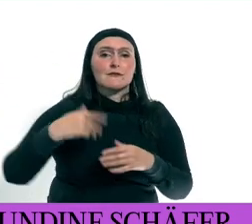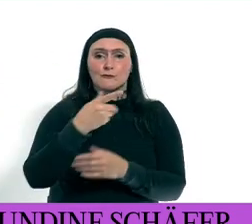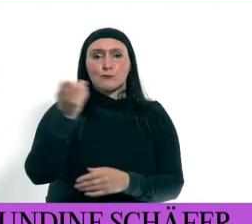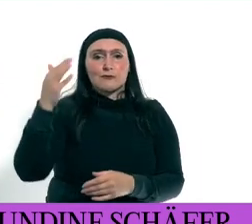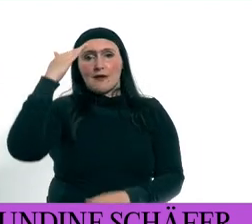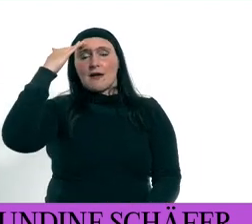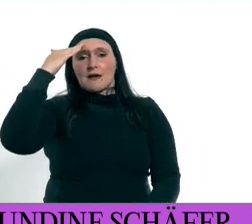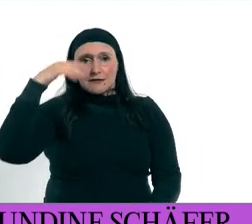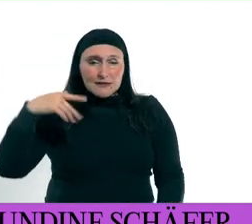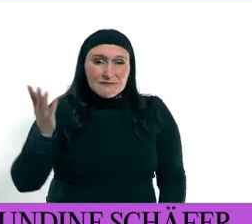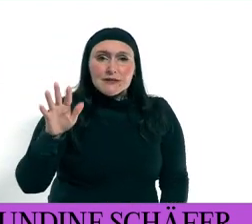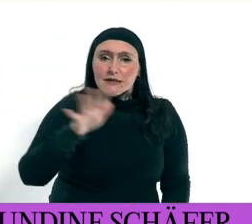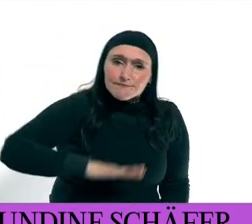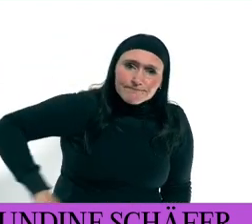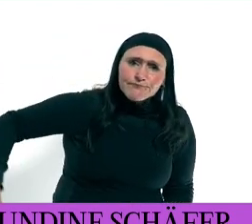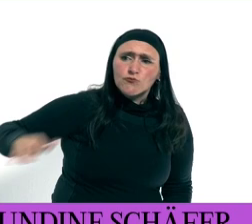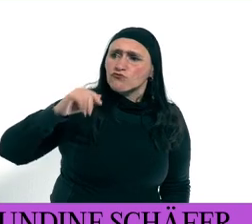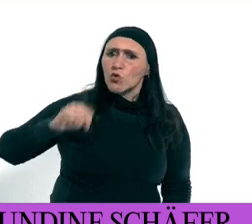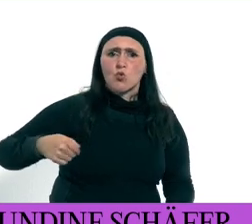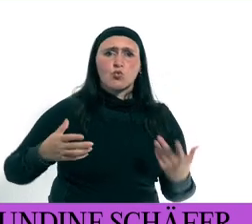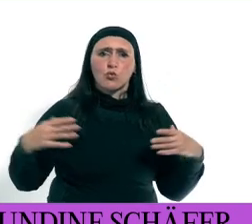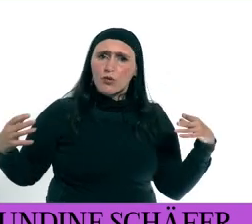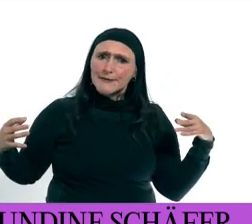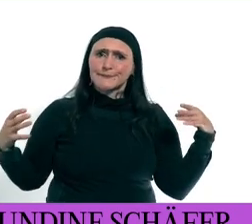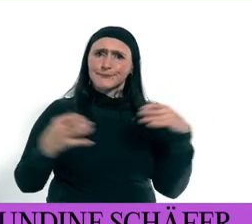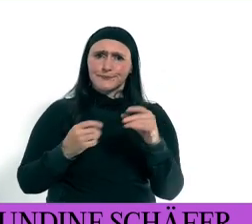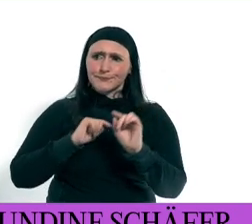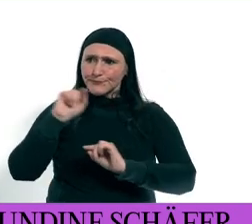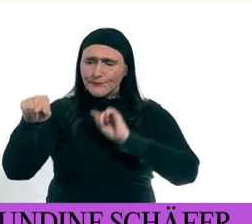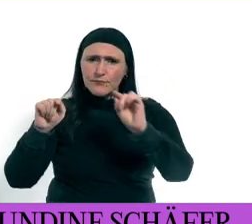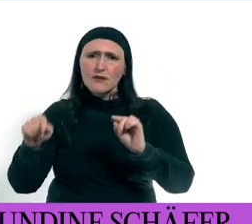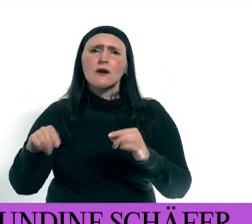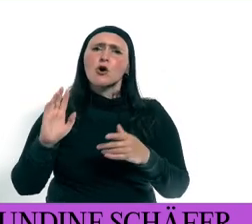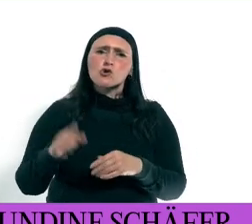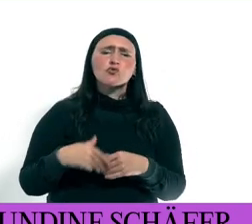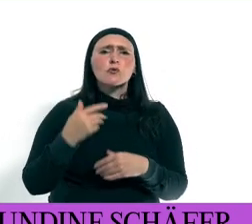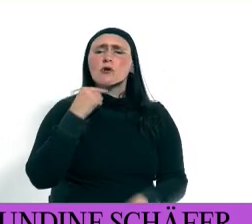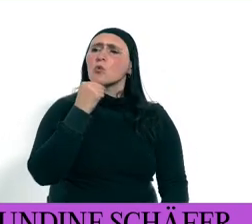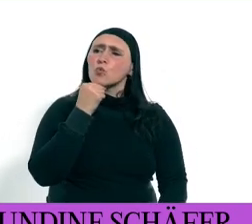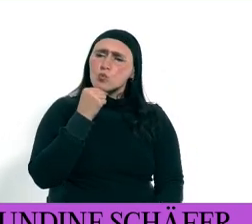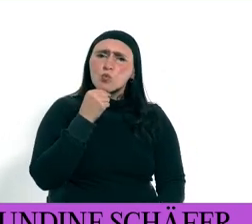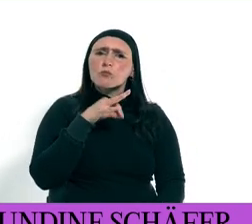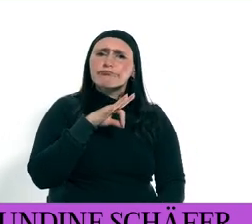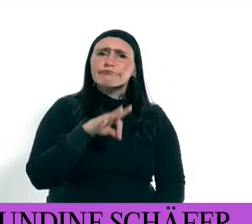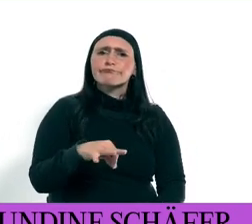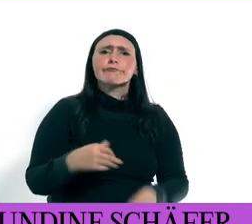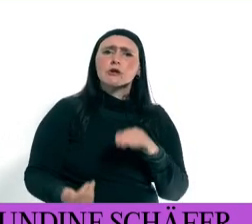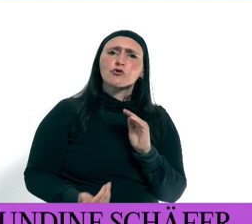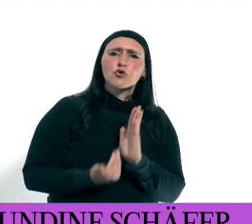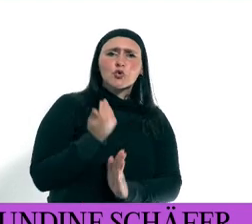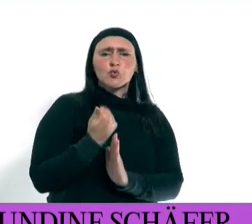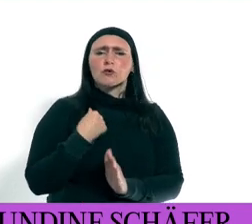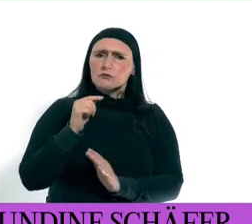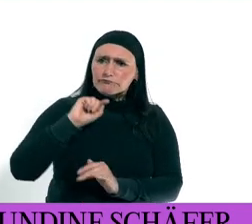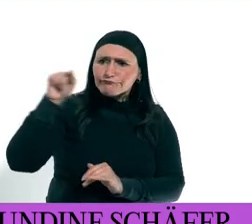exemplifiziert sieht. Das heißt, wir sind eigentlich ganz gut durch die Pandemie gekommen. Denn wir haben einfach intensiver